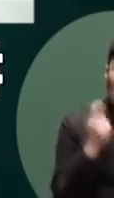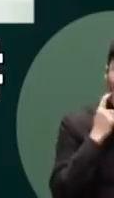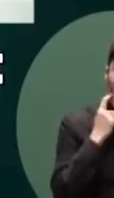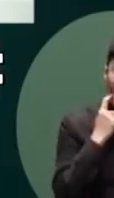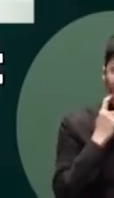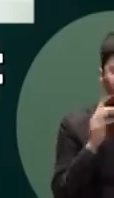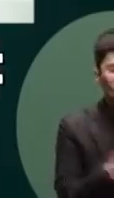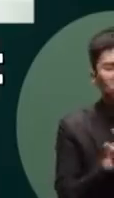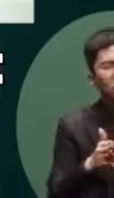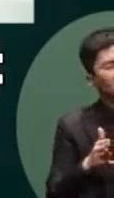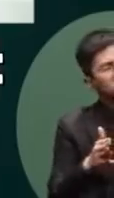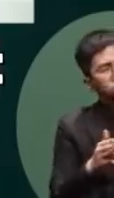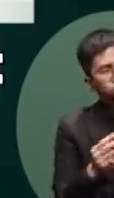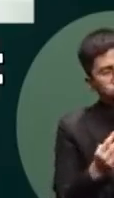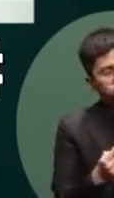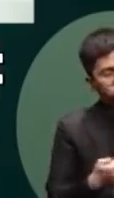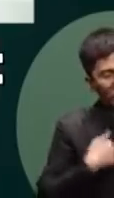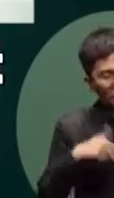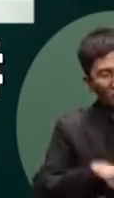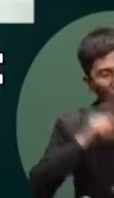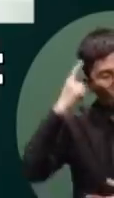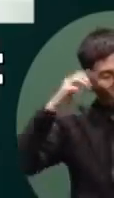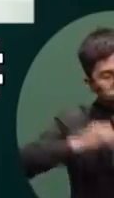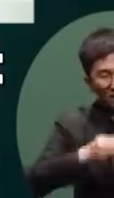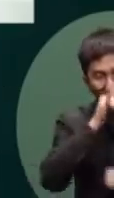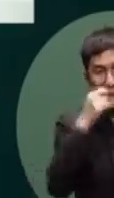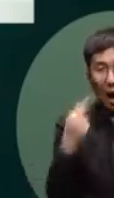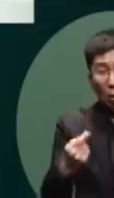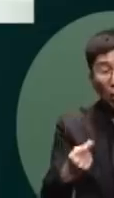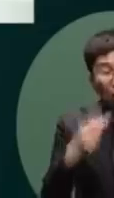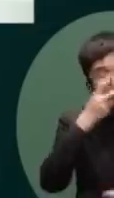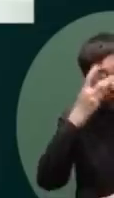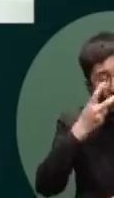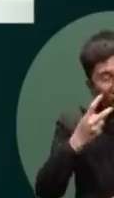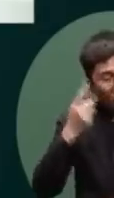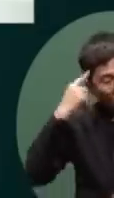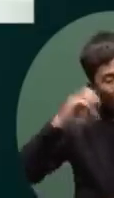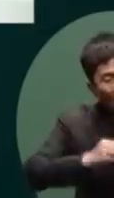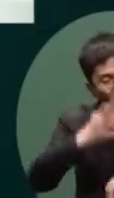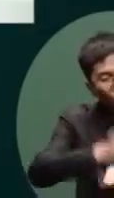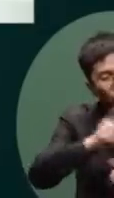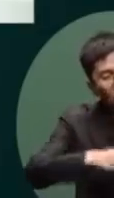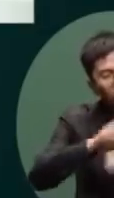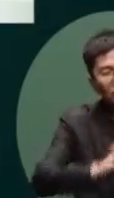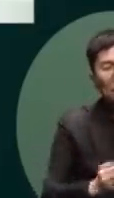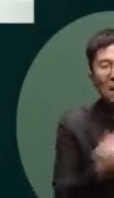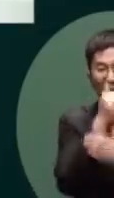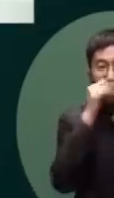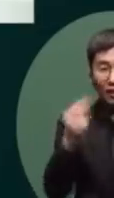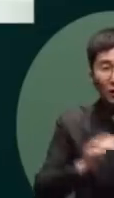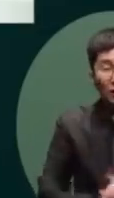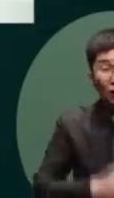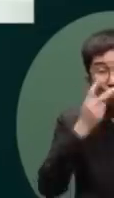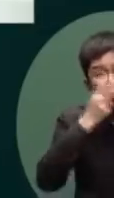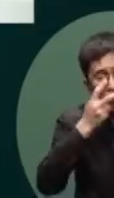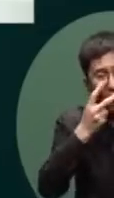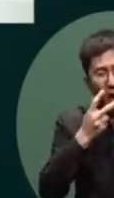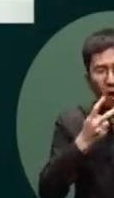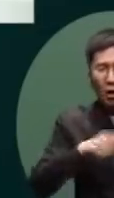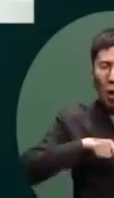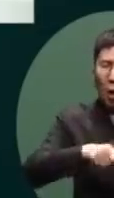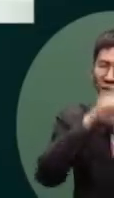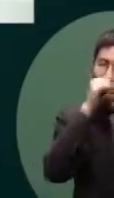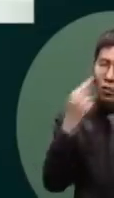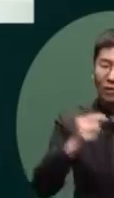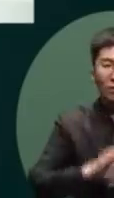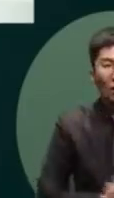식으로 수사했으니까 지금 문제가 많이 생기는 것 같고요. 두 번째로 이 보니까 수사를 정말로 무리하게 하시는